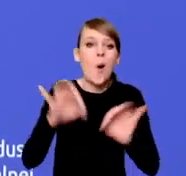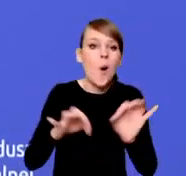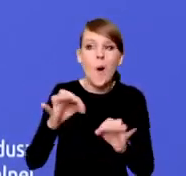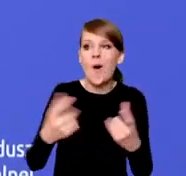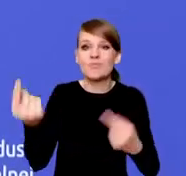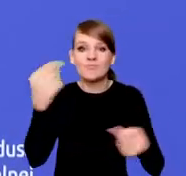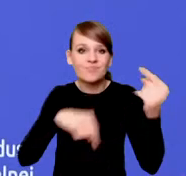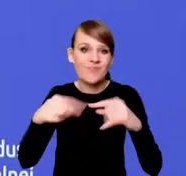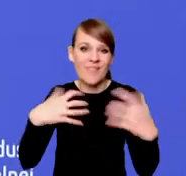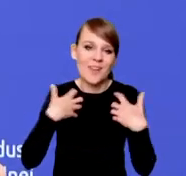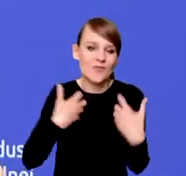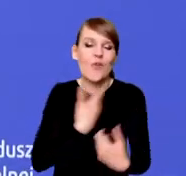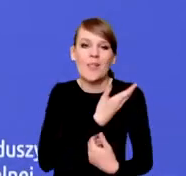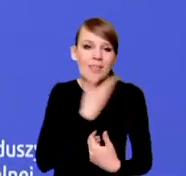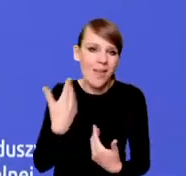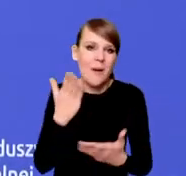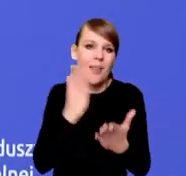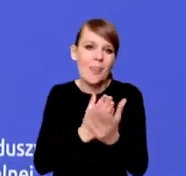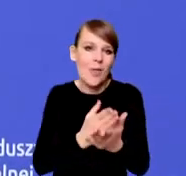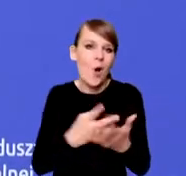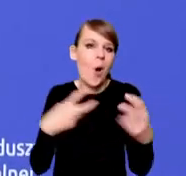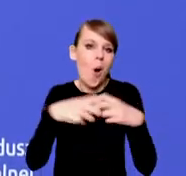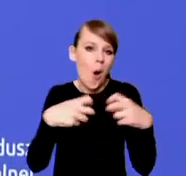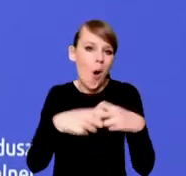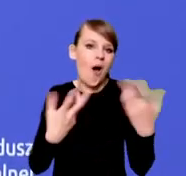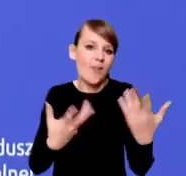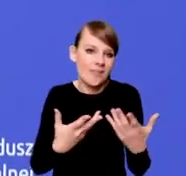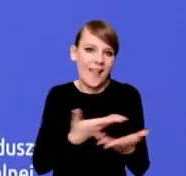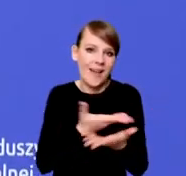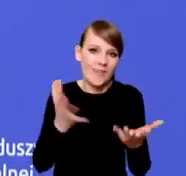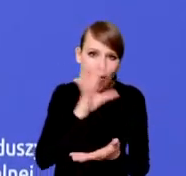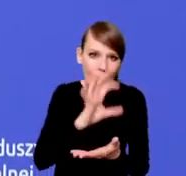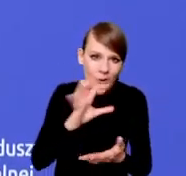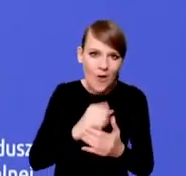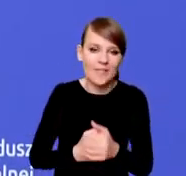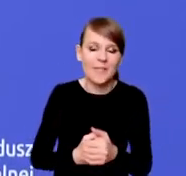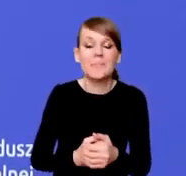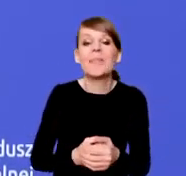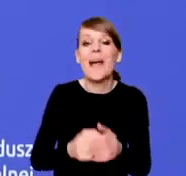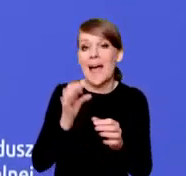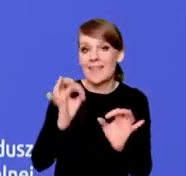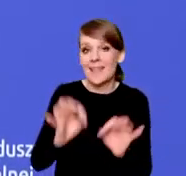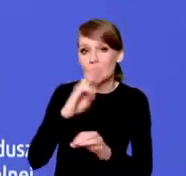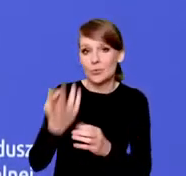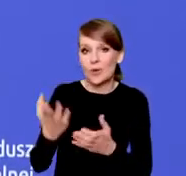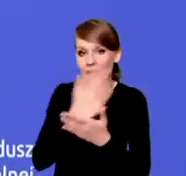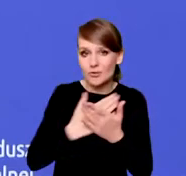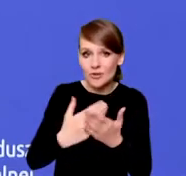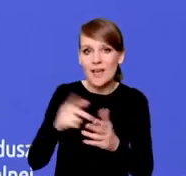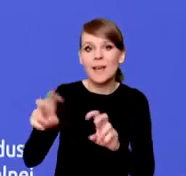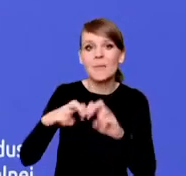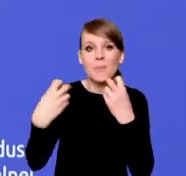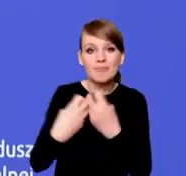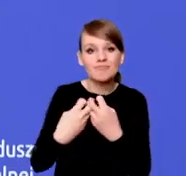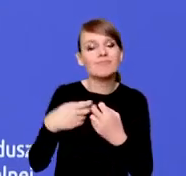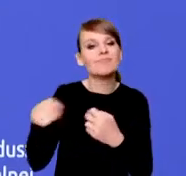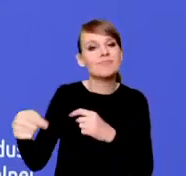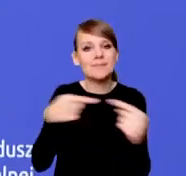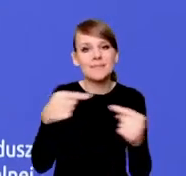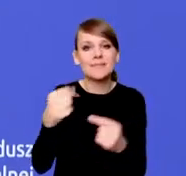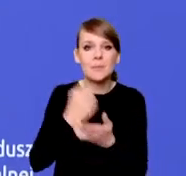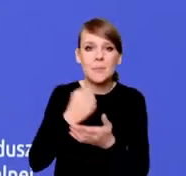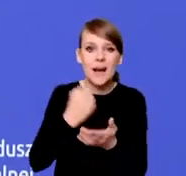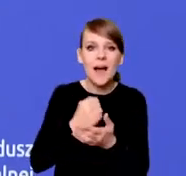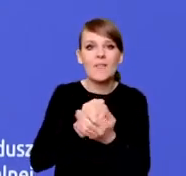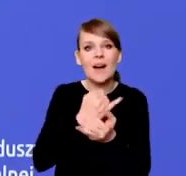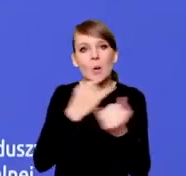mamy przed nami bardzo ciekawa druga część naszego webinarium, mianowicie dyskusja na temat wyzwań społecznej odpowiedzialności uczelni. Może tylko